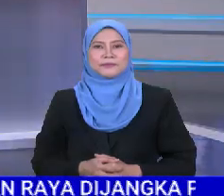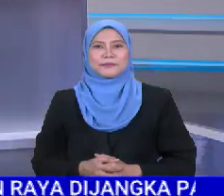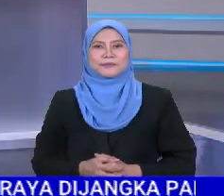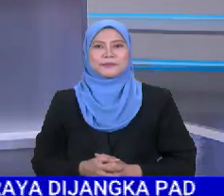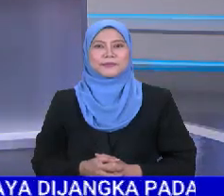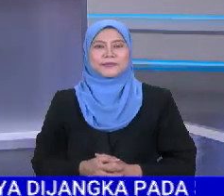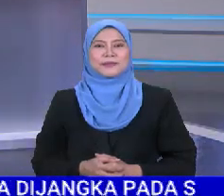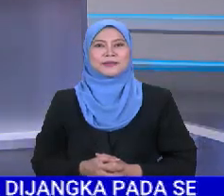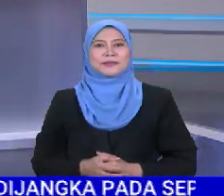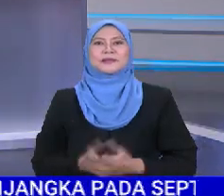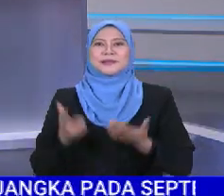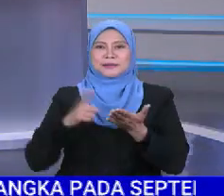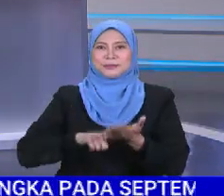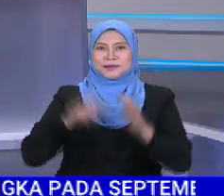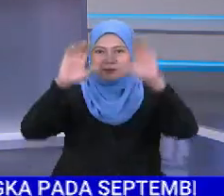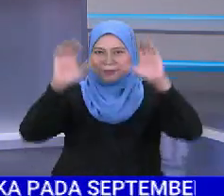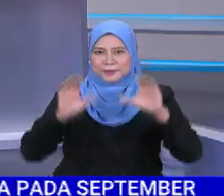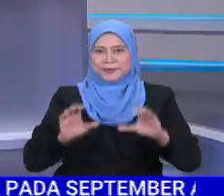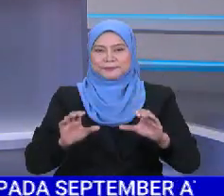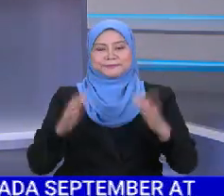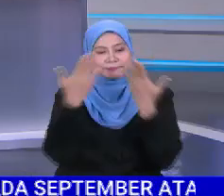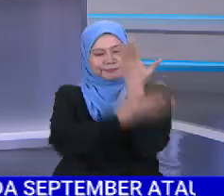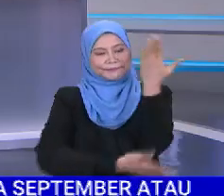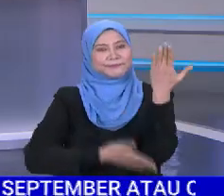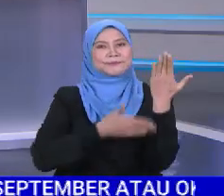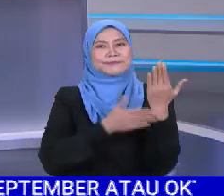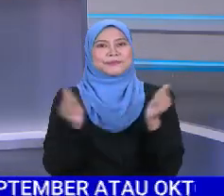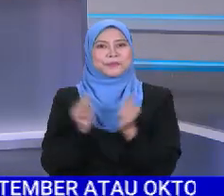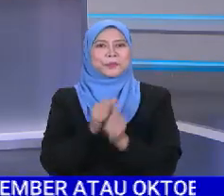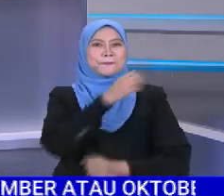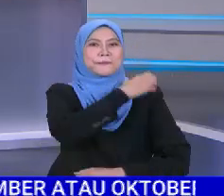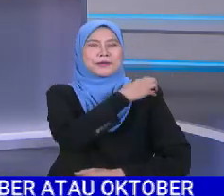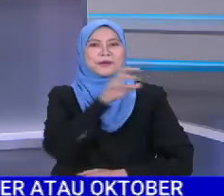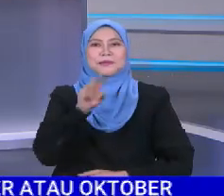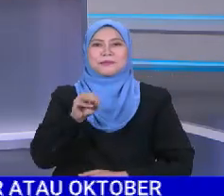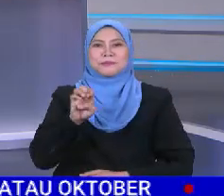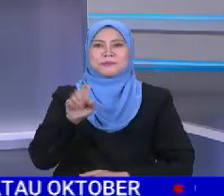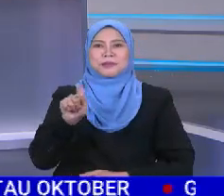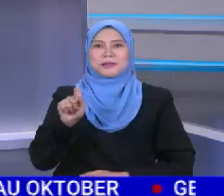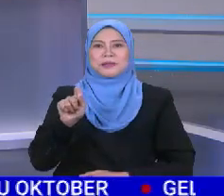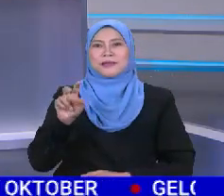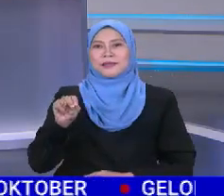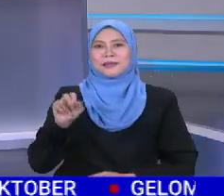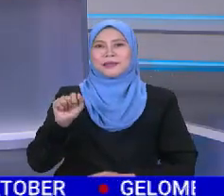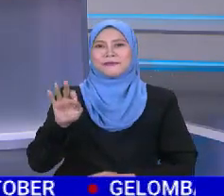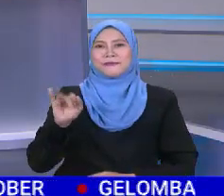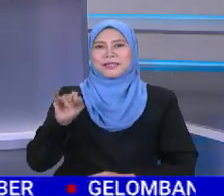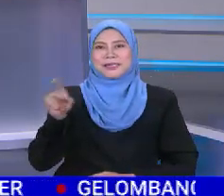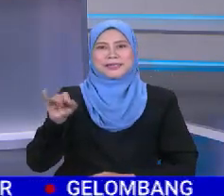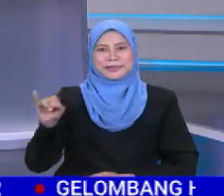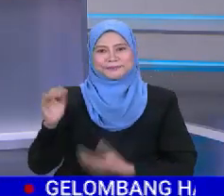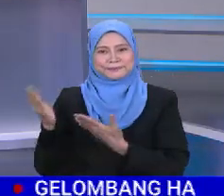Seterusnya, kita ikuti dahulu laporan cuaca semasa di seluruh negara bersama pegawai Met Malaysia, Muhammad Napizi Mat